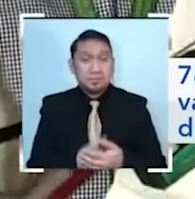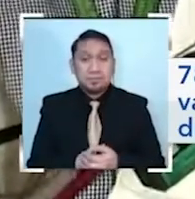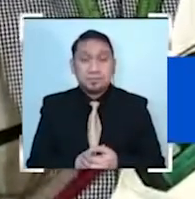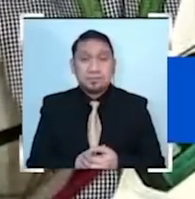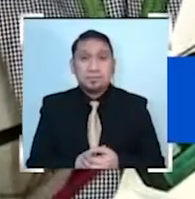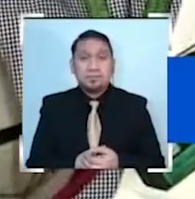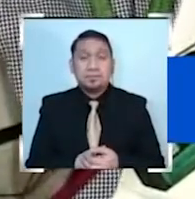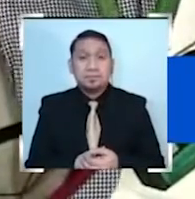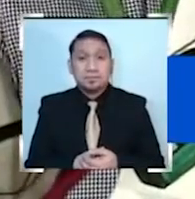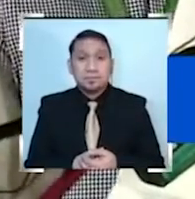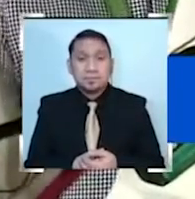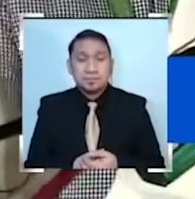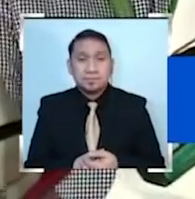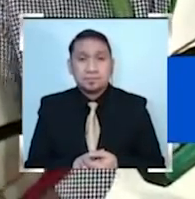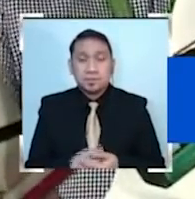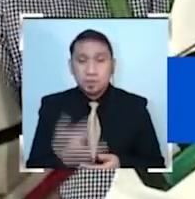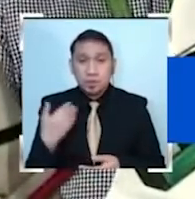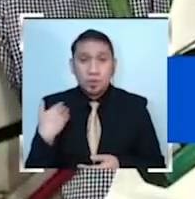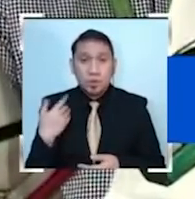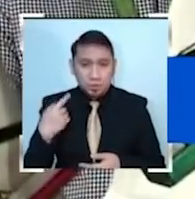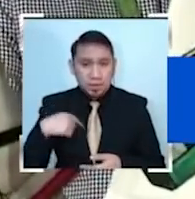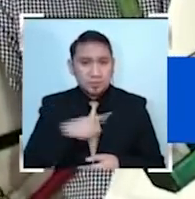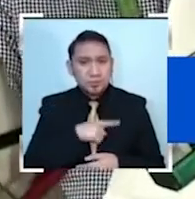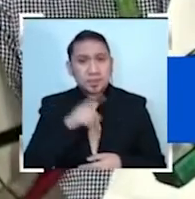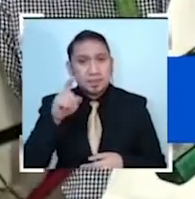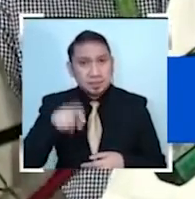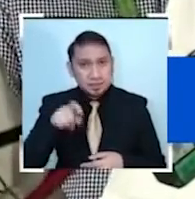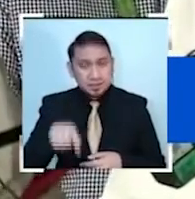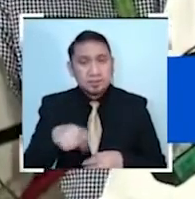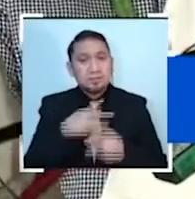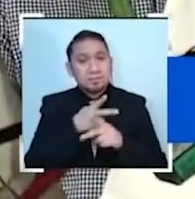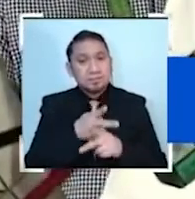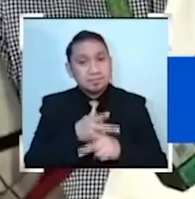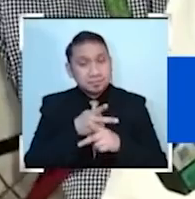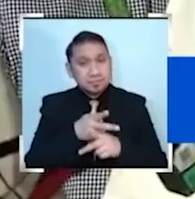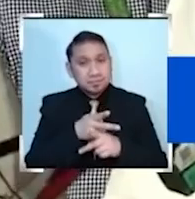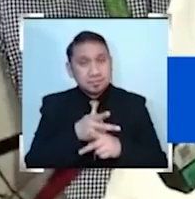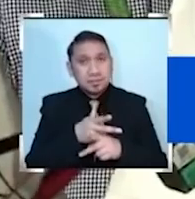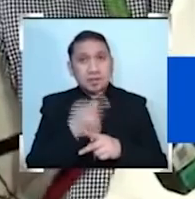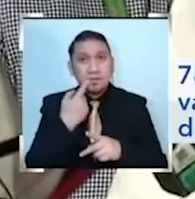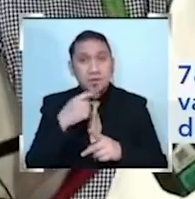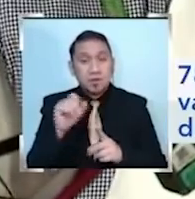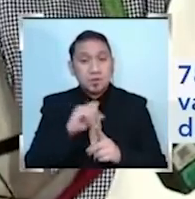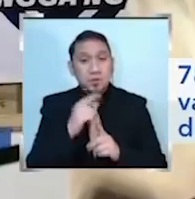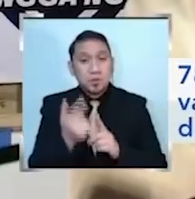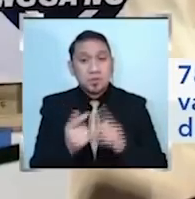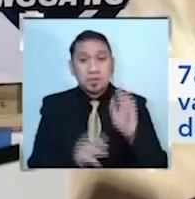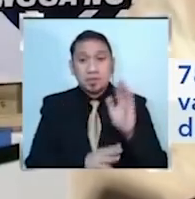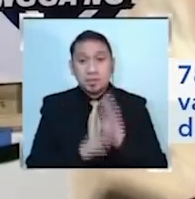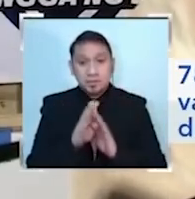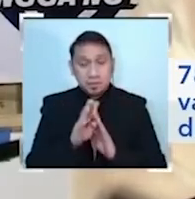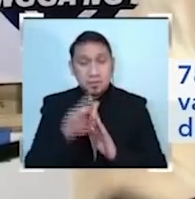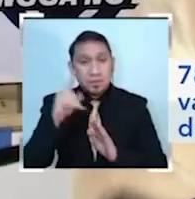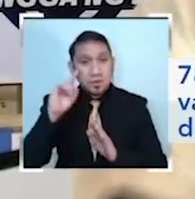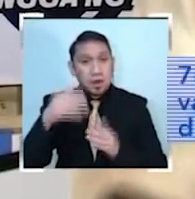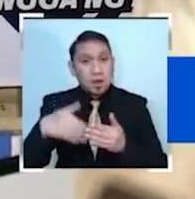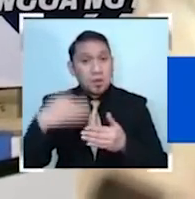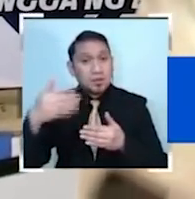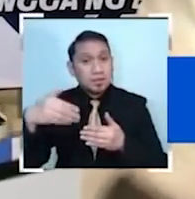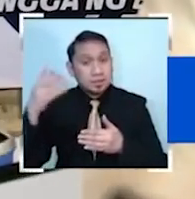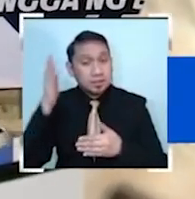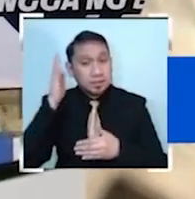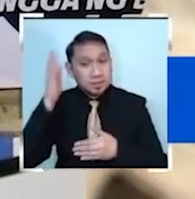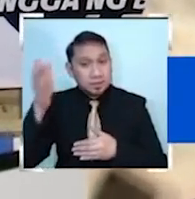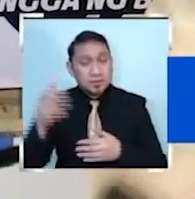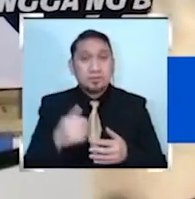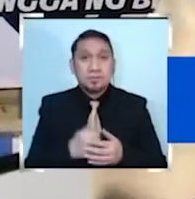Kailangan po natin ito para mapangalagaan po natin ang ating social development ng ating next generation. This will make such a difference